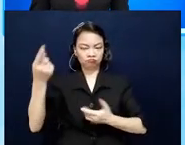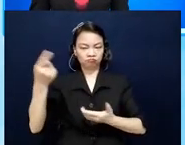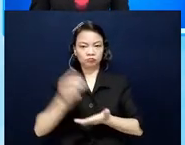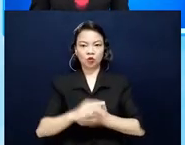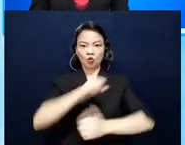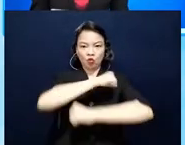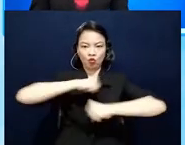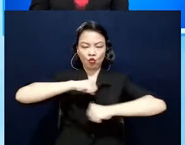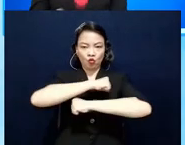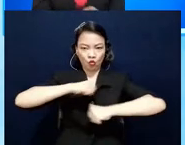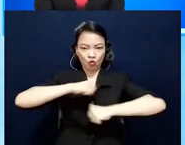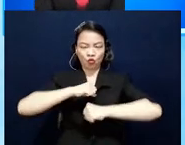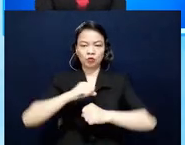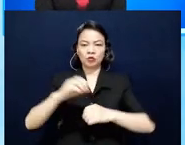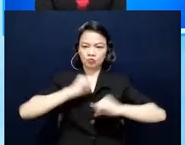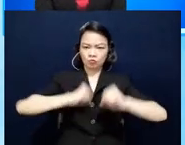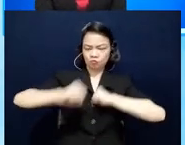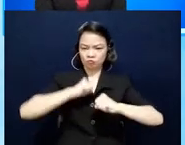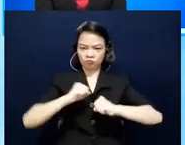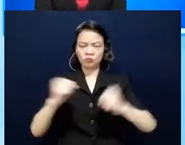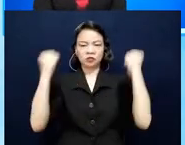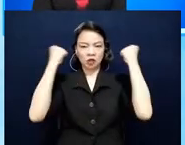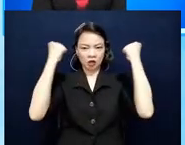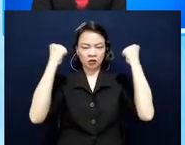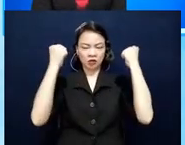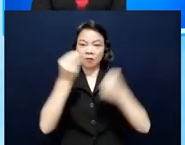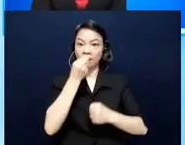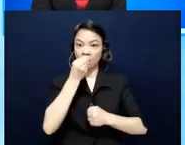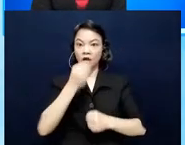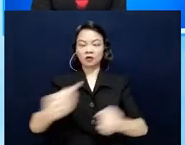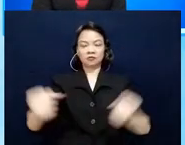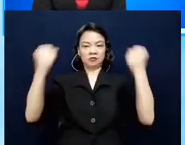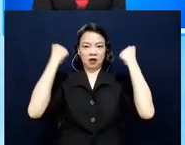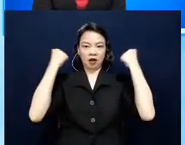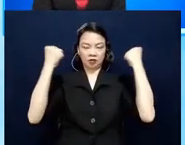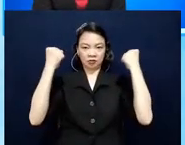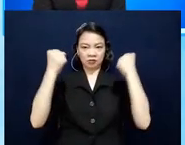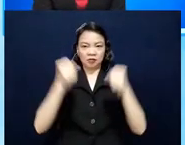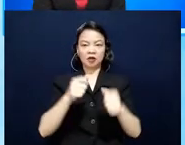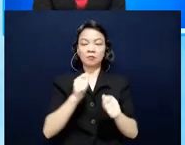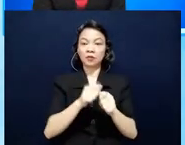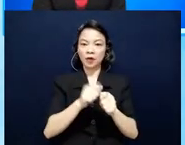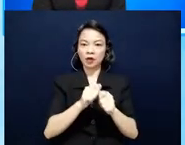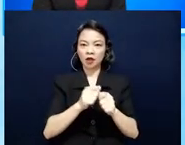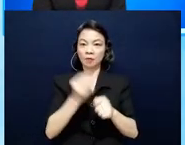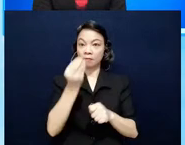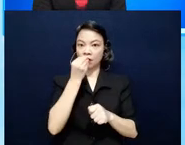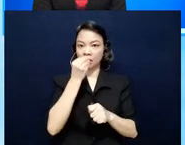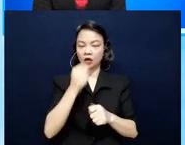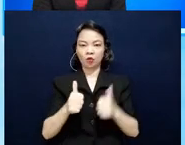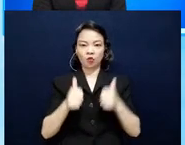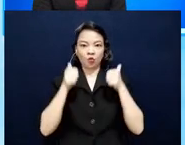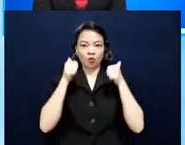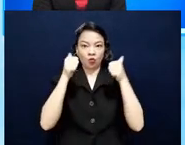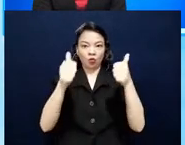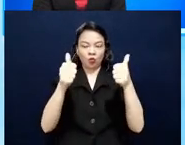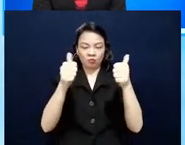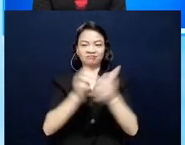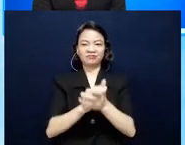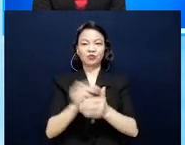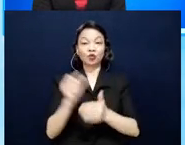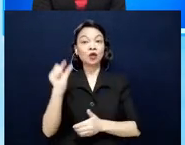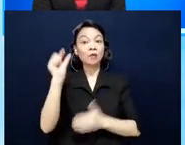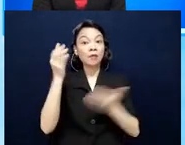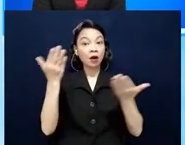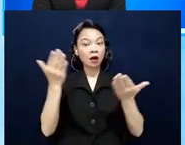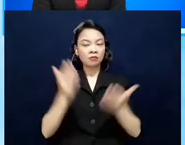perilaku sehat, penyediaan pangan sehat, dan juga perbaikan gizi. Dan yang paling utama juga adalah